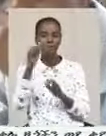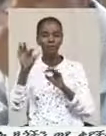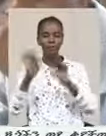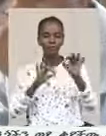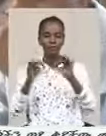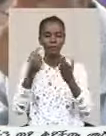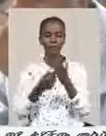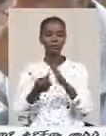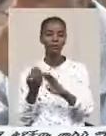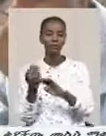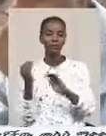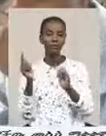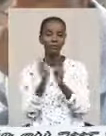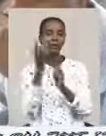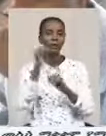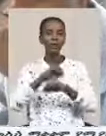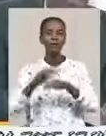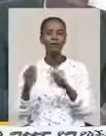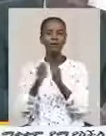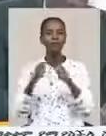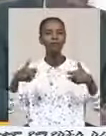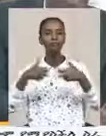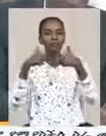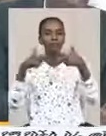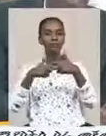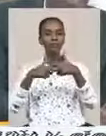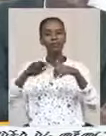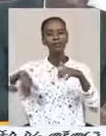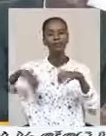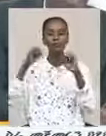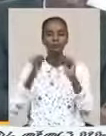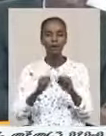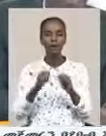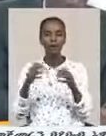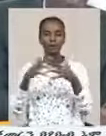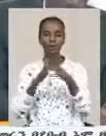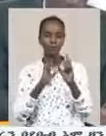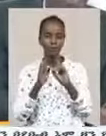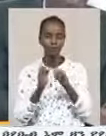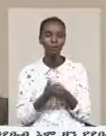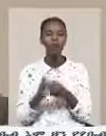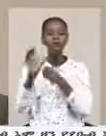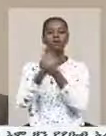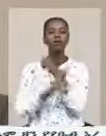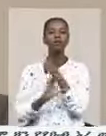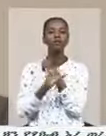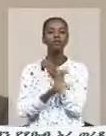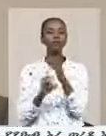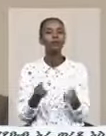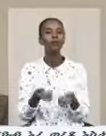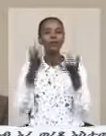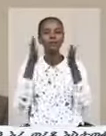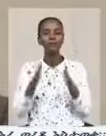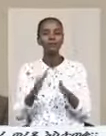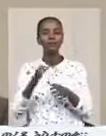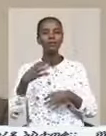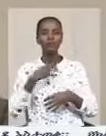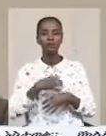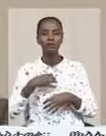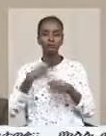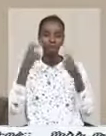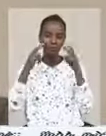ቀደም ሲያጋጥም የነበረውን ከመሬት ጋር የተያያዙ ግጭቶችን ማስቀረት መቻሉን አስተባባሪው ተናግረዋል። የሀገሪቱን አብዛኛው ኮንፍሊክት